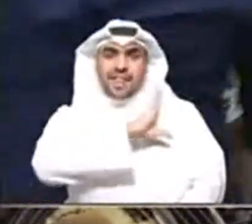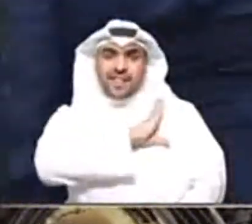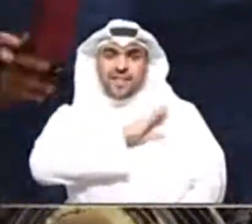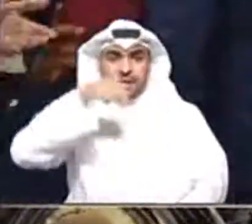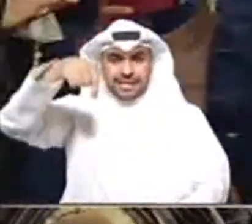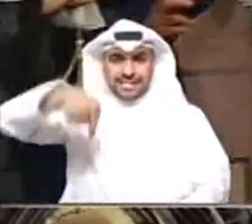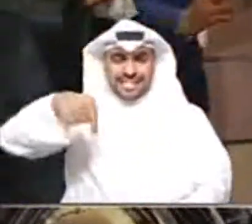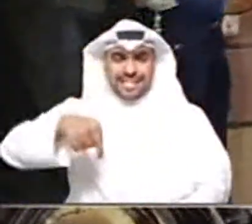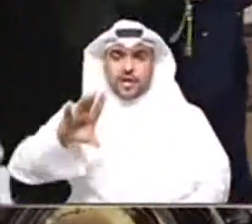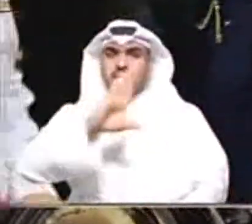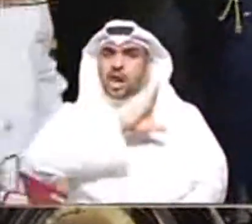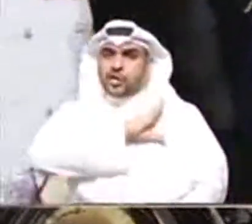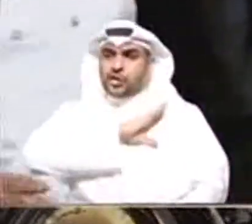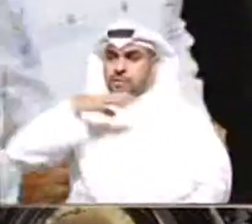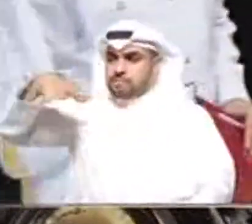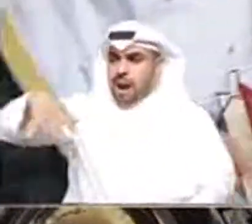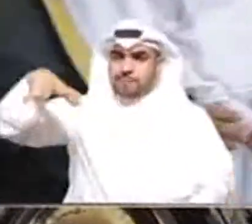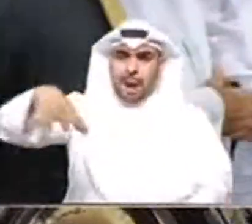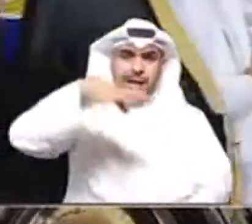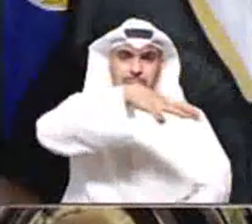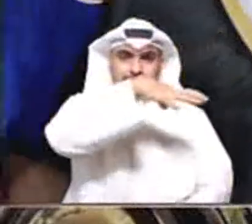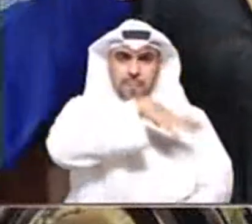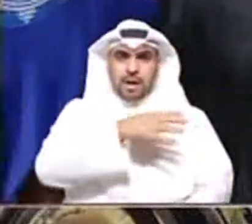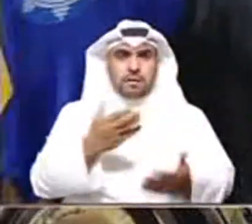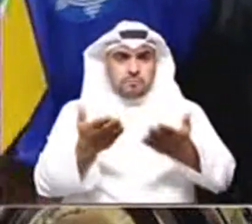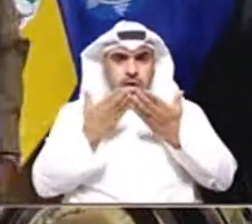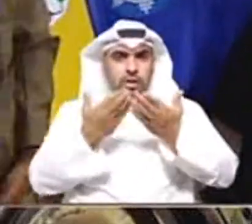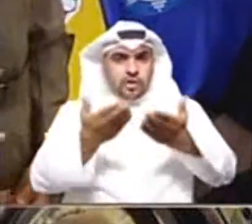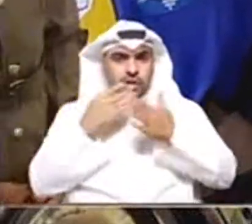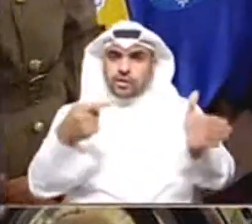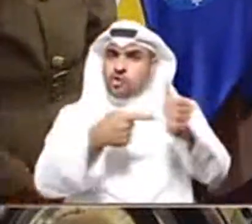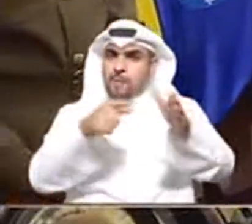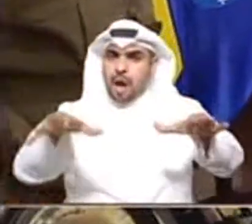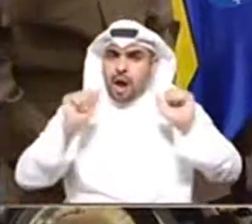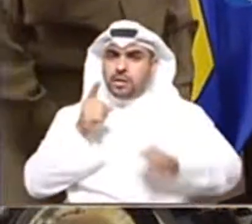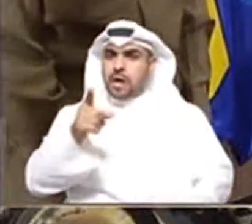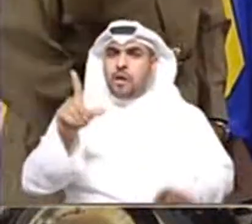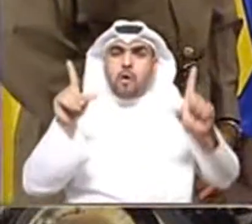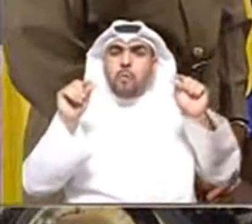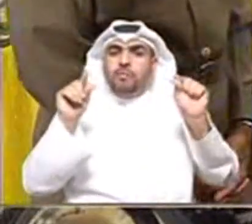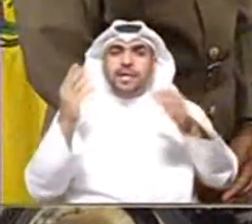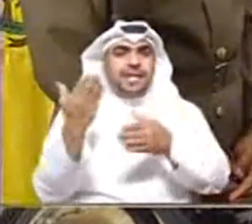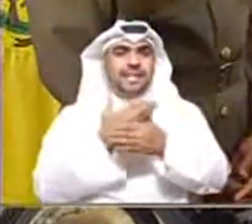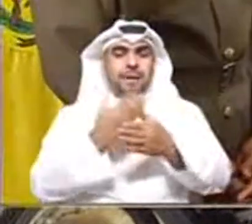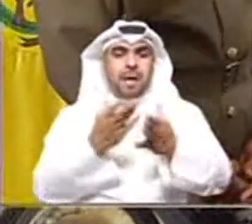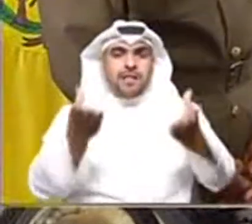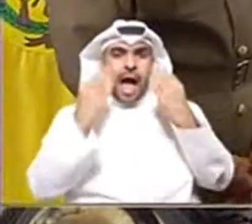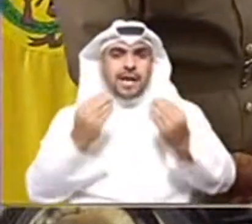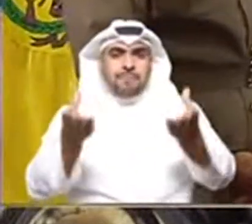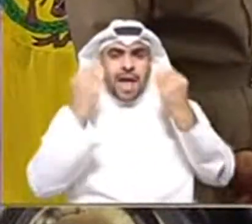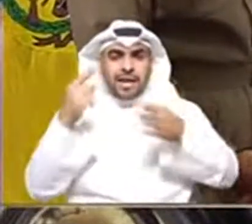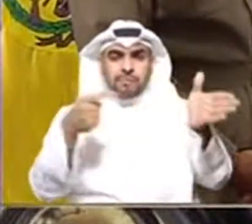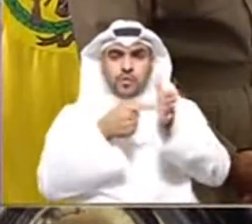الدارسين من جيوش الدول الشقيقة والصديقة يؤكد رقي مستوى التعليم الأكاديمي الذي وصلت إليه كلية